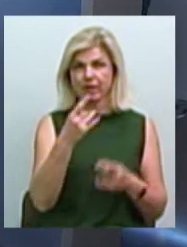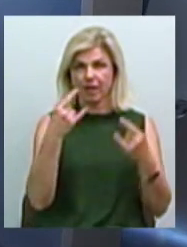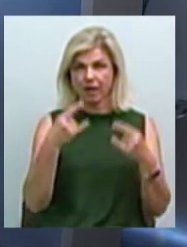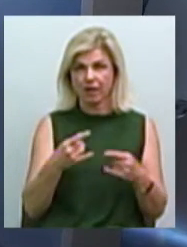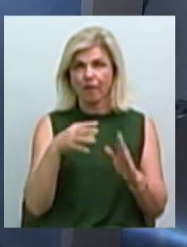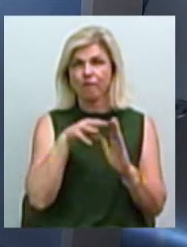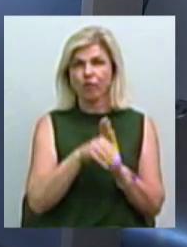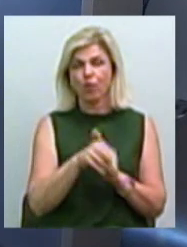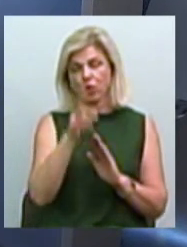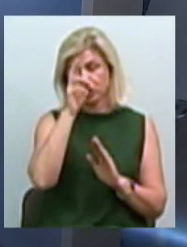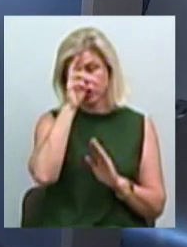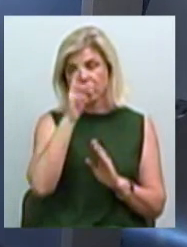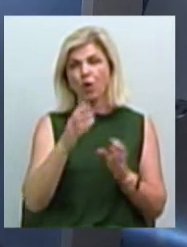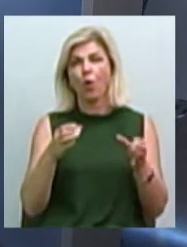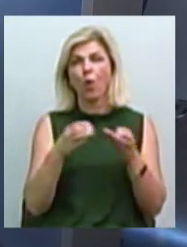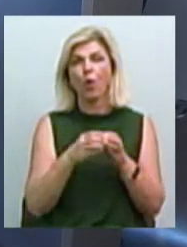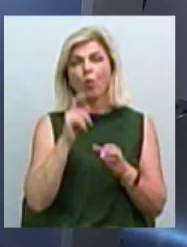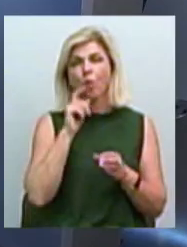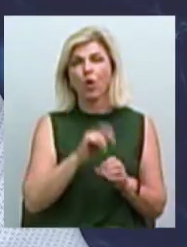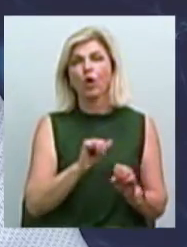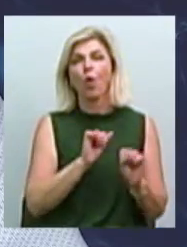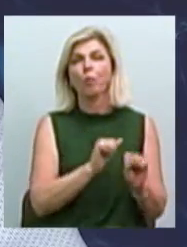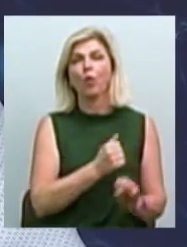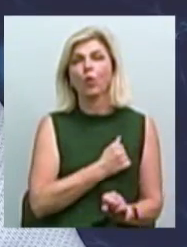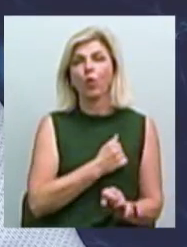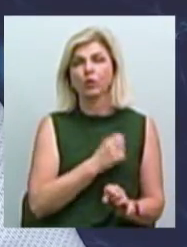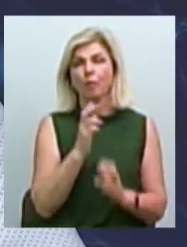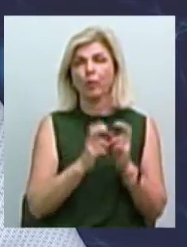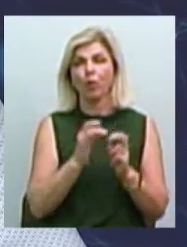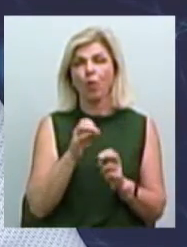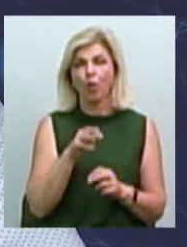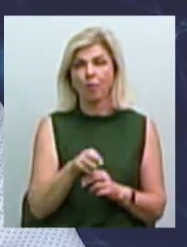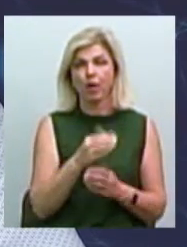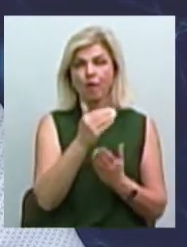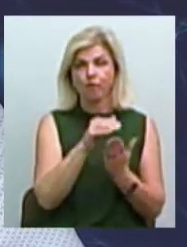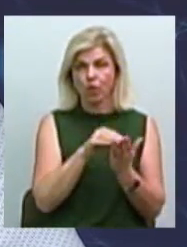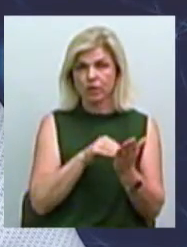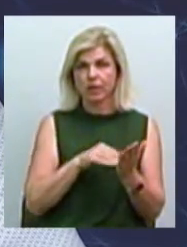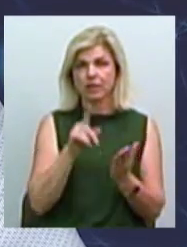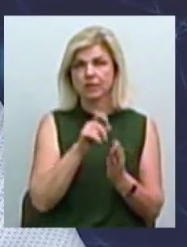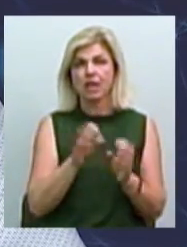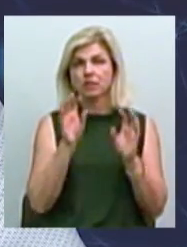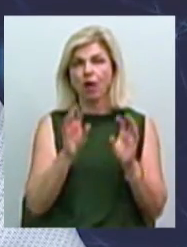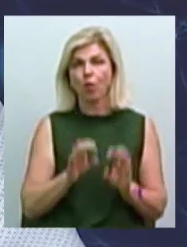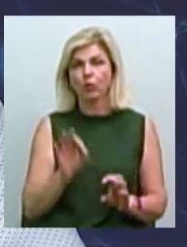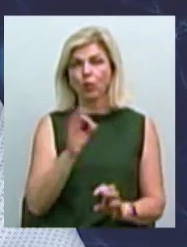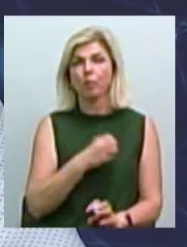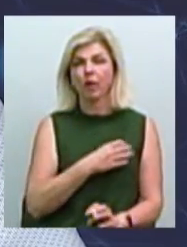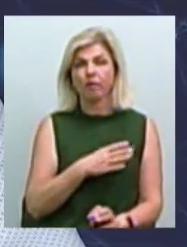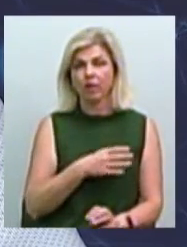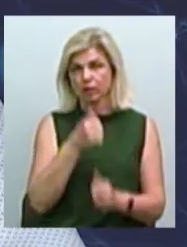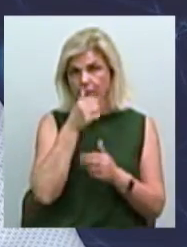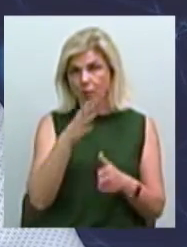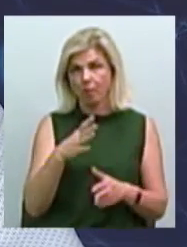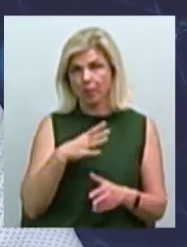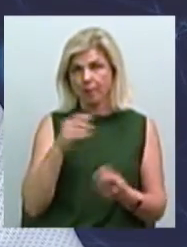до державного концерту у концерну «Укроборонпром», вони, задіючим цим же таки законом про приватизацію, не можуть бути